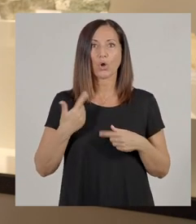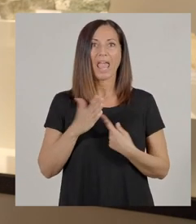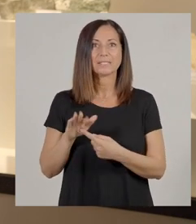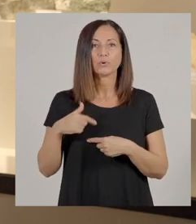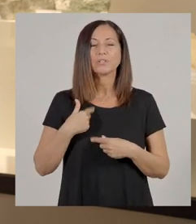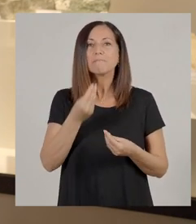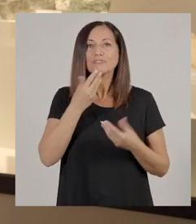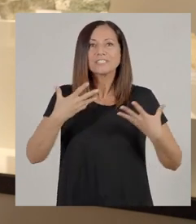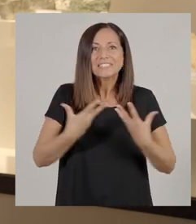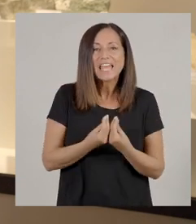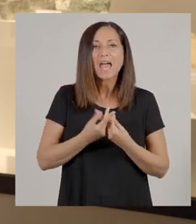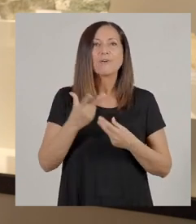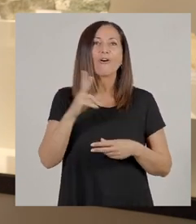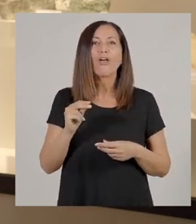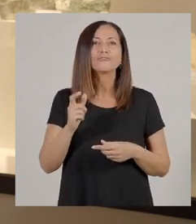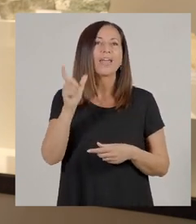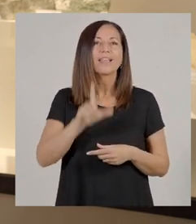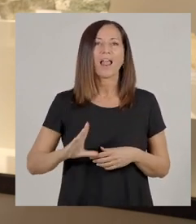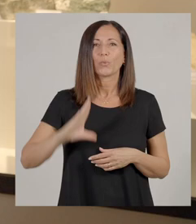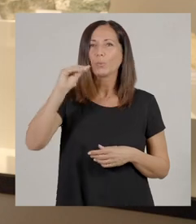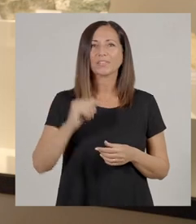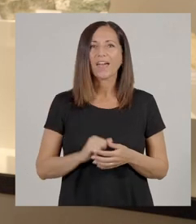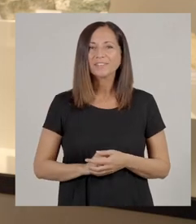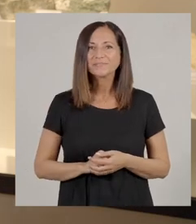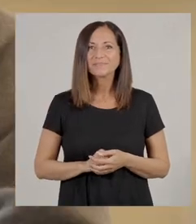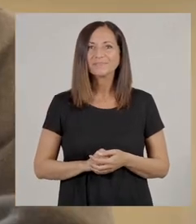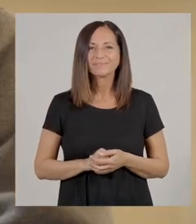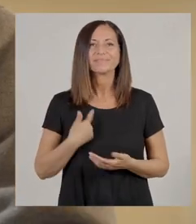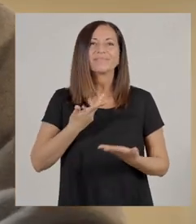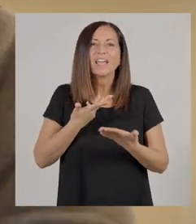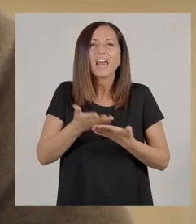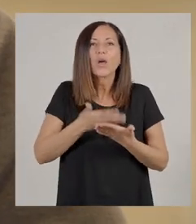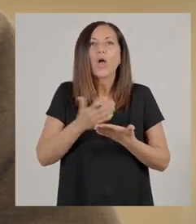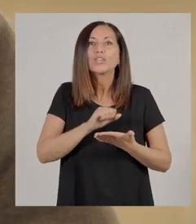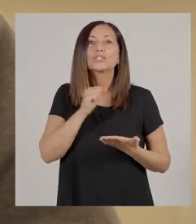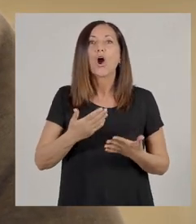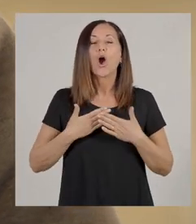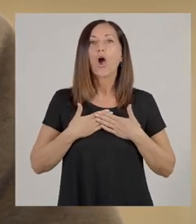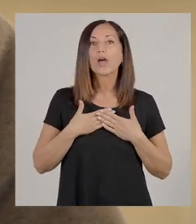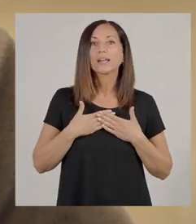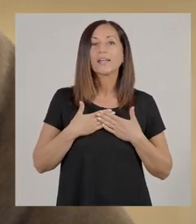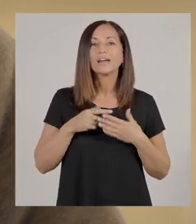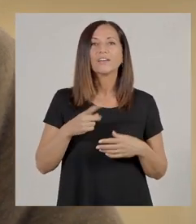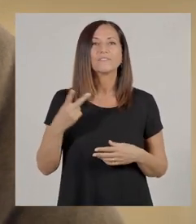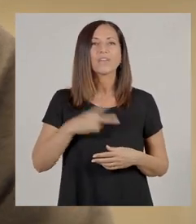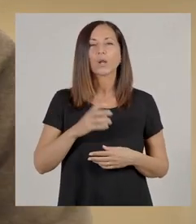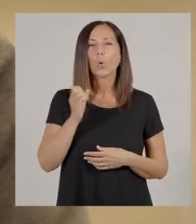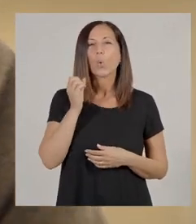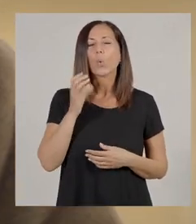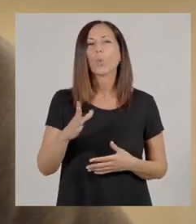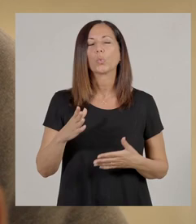mangiava insieme, si stava insieme, ci siamo conosciuti in tutta Italia. E raccontare le proprie storie è stata veramente